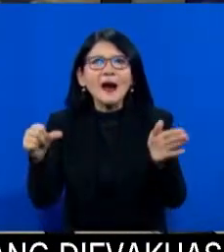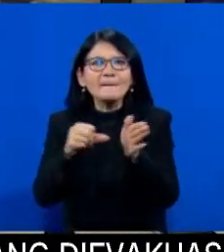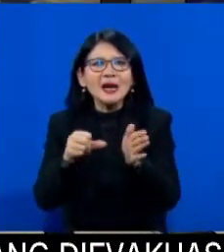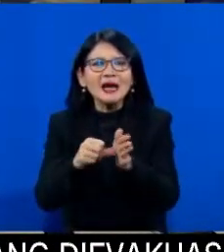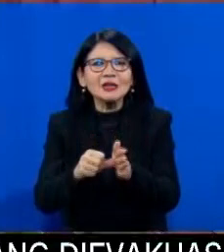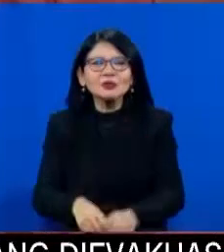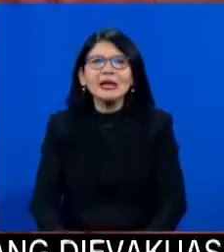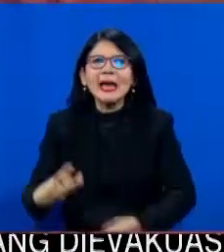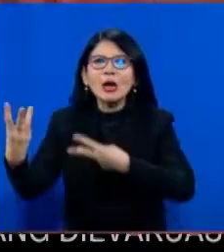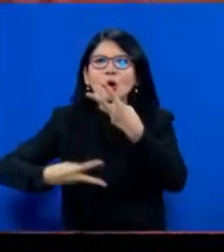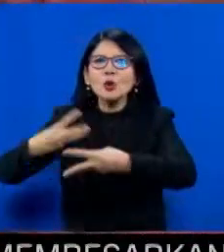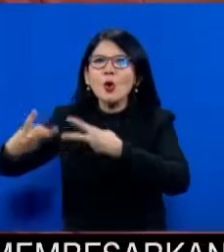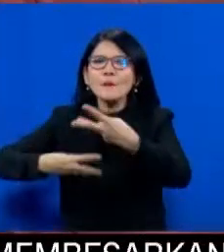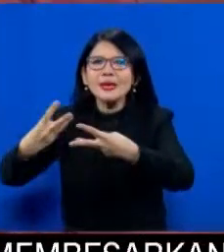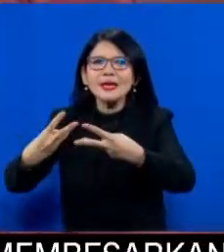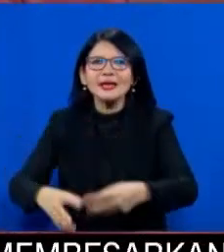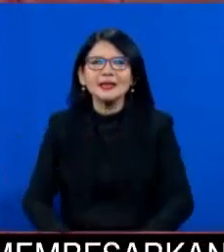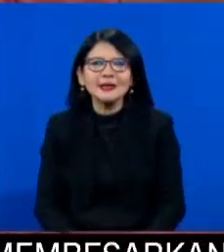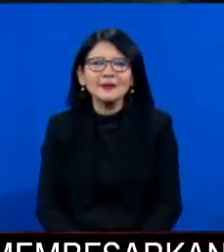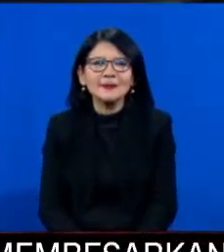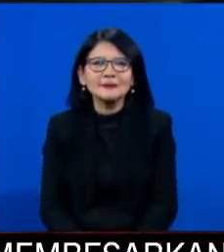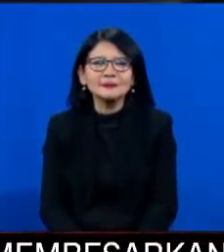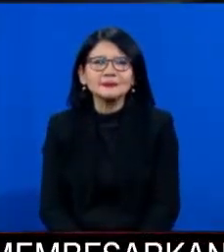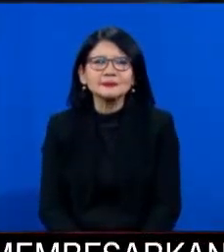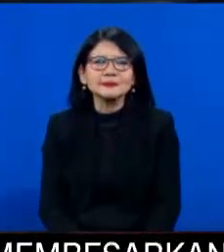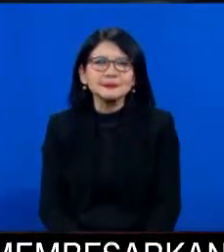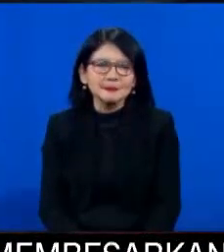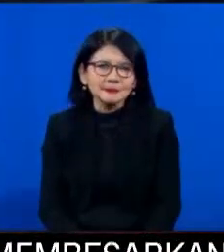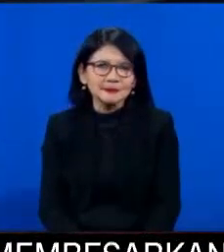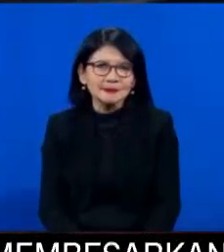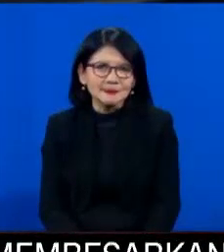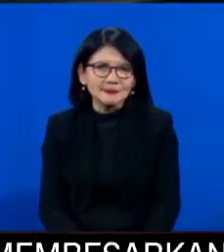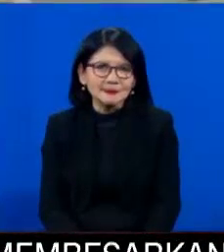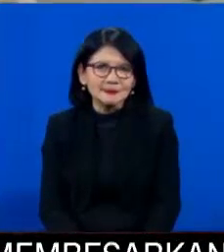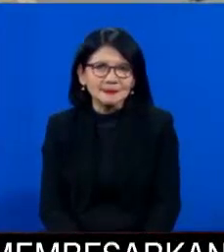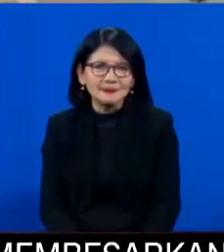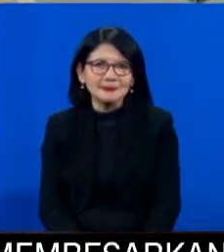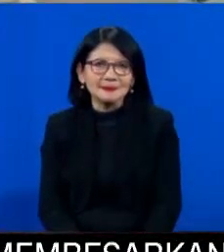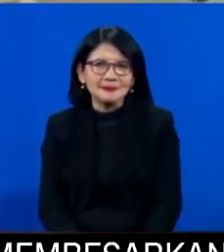perekonomian. Wida Subianto, Aga Dipa, Surabaya, Jawa Timur.